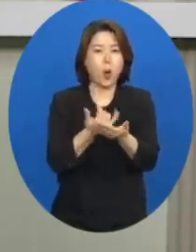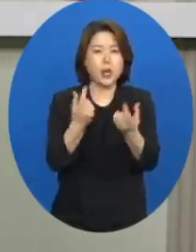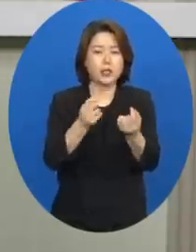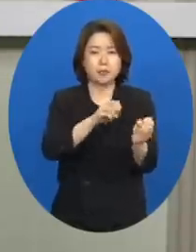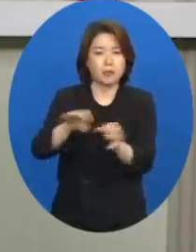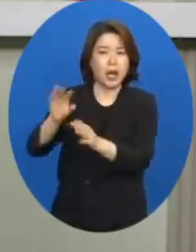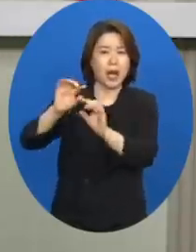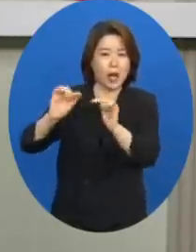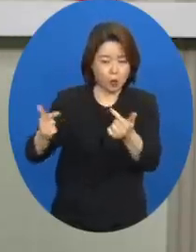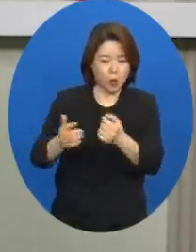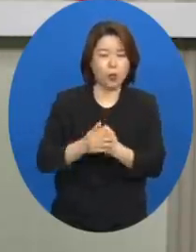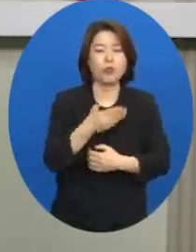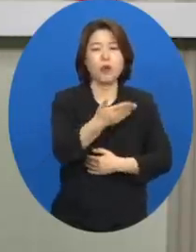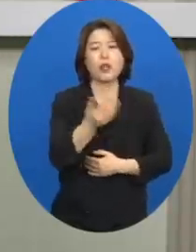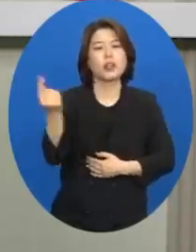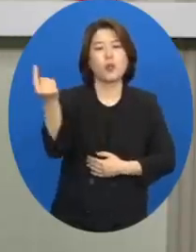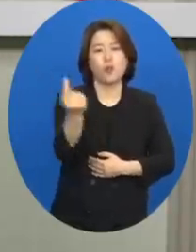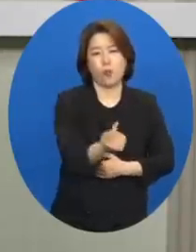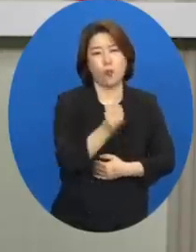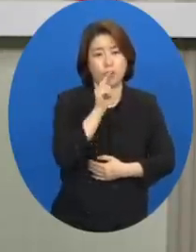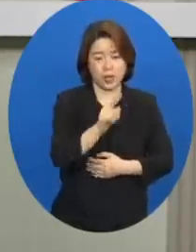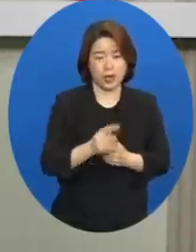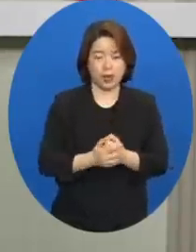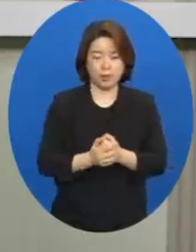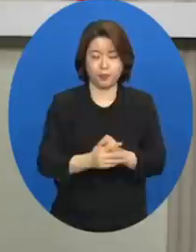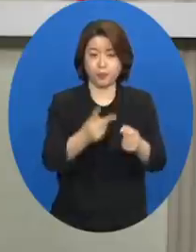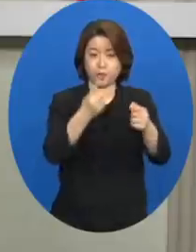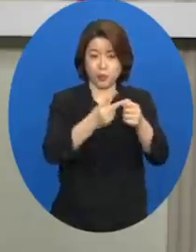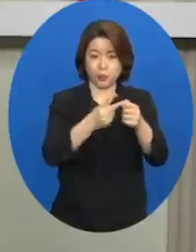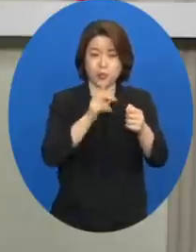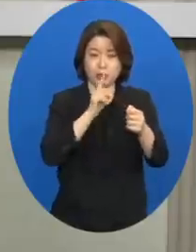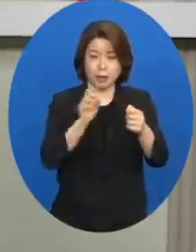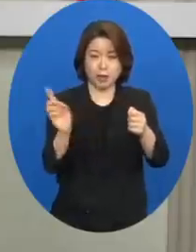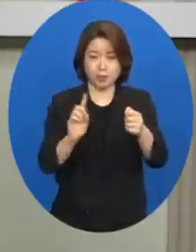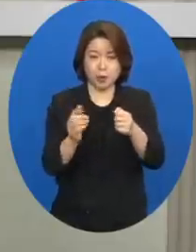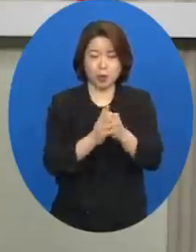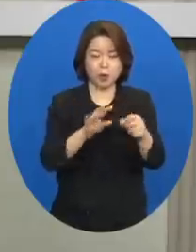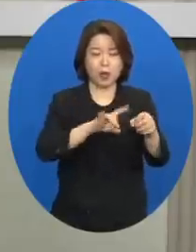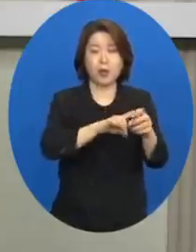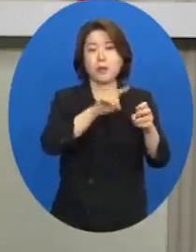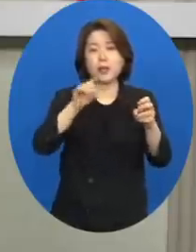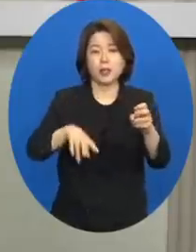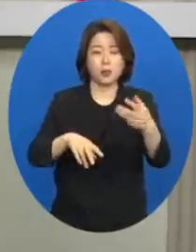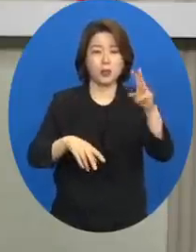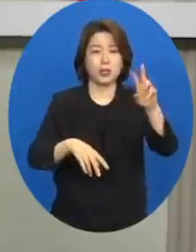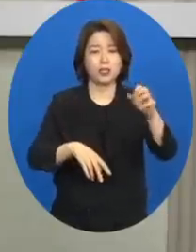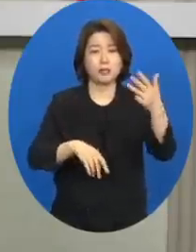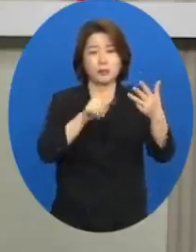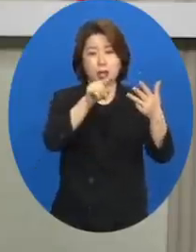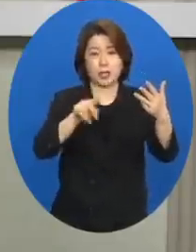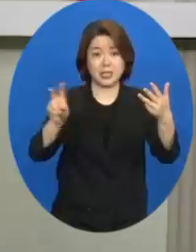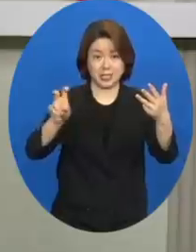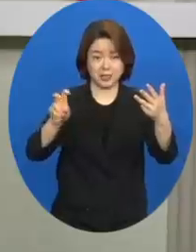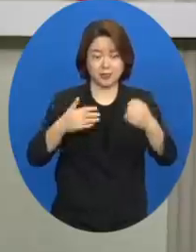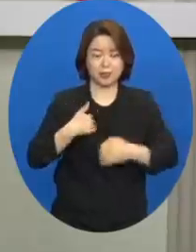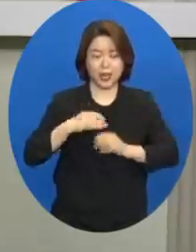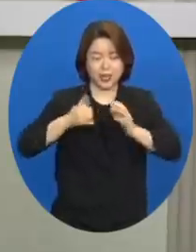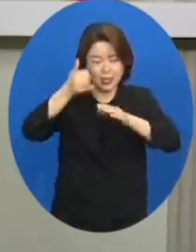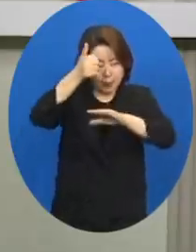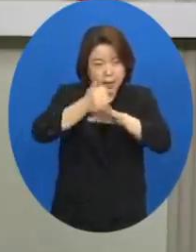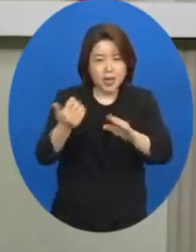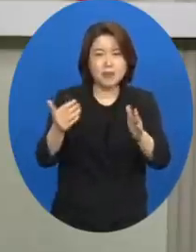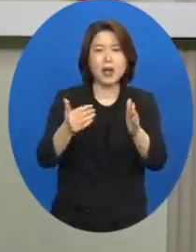너에게 머리라 두번째 말씀은 마태복음 28장 20절 내가 세상 끝 날까지 항상 너희와